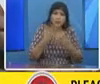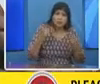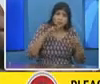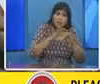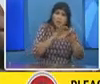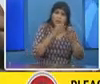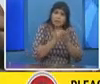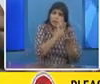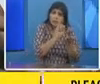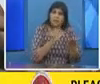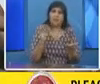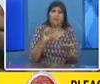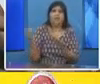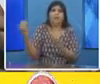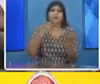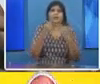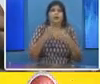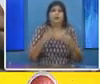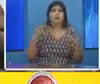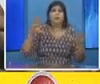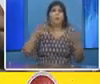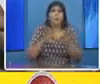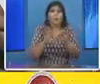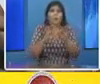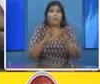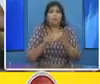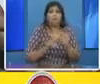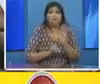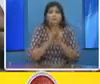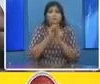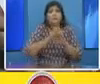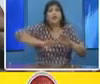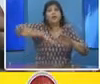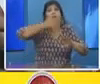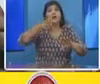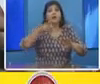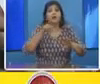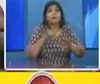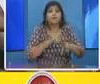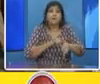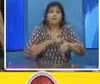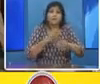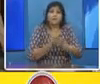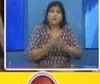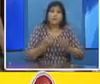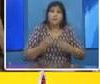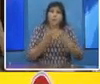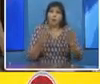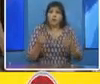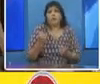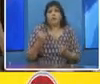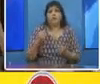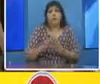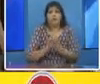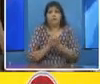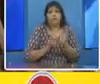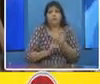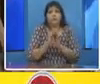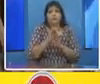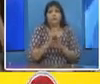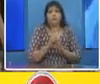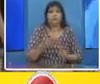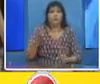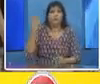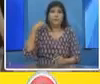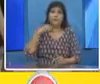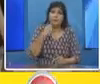भेजते रहिए। हम सब मिलकर आगे बढ़ेंगे। आने वाले दिन और भी सकारात्मक होंगे। जैसा